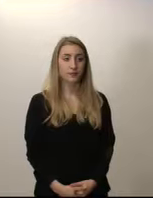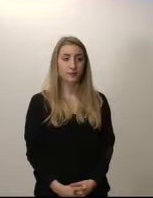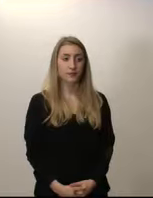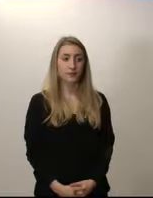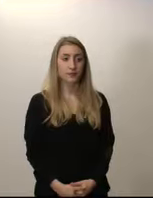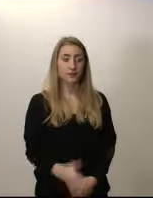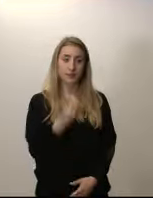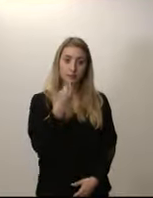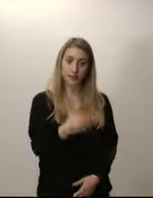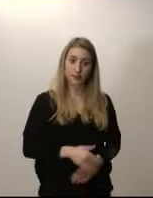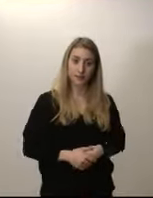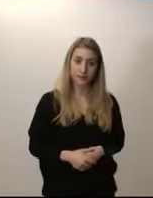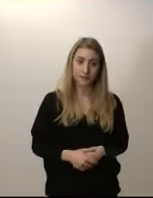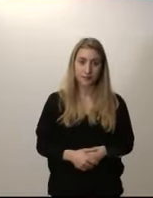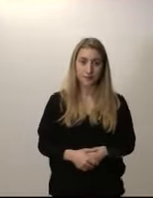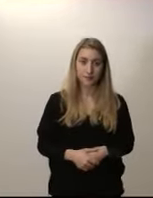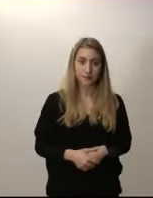Voilà, merci. Merci.